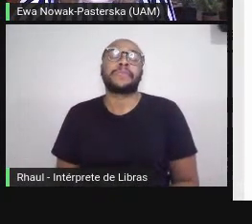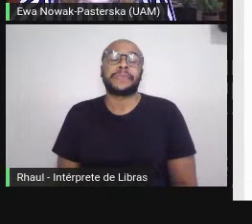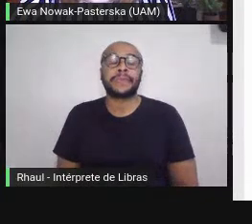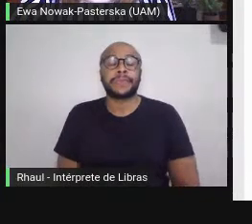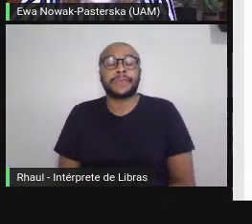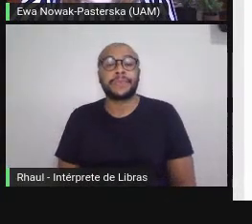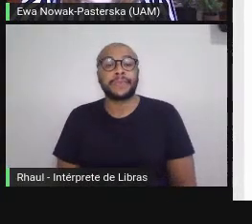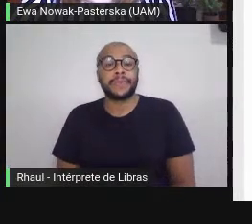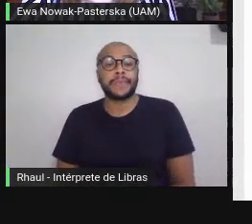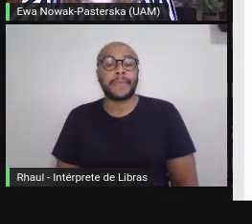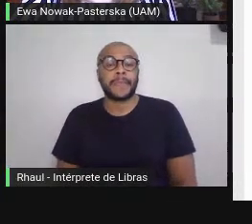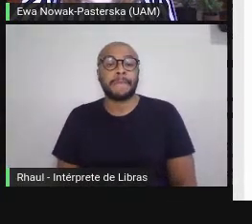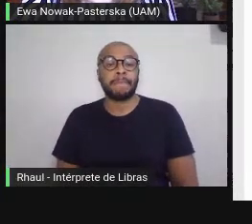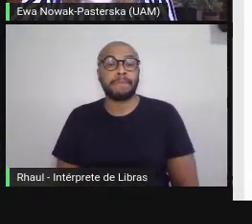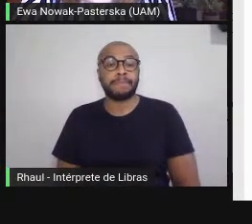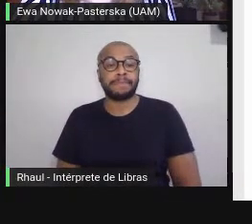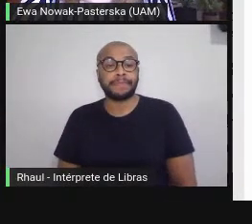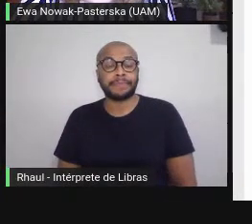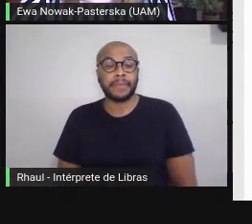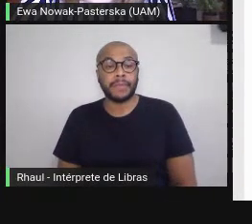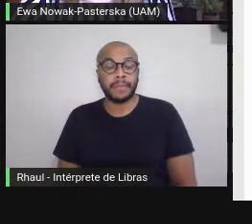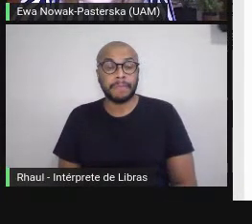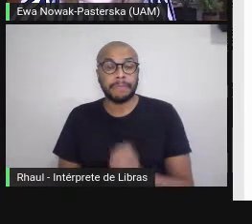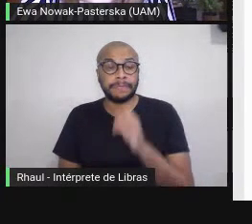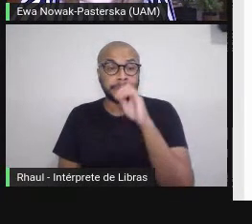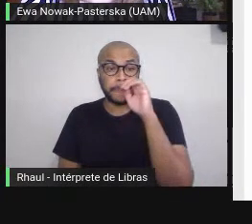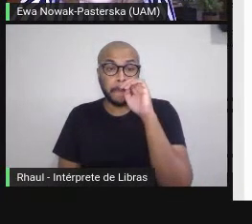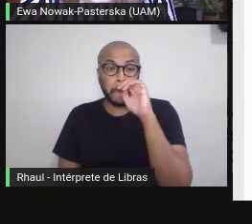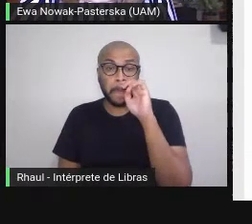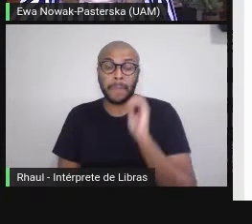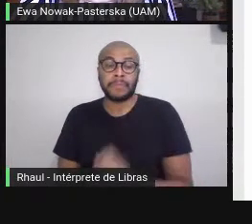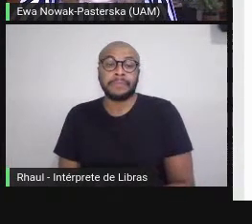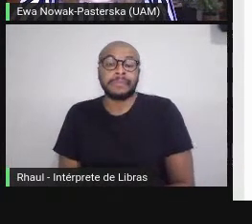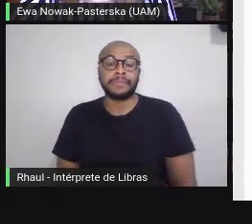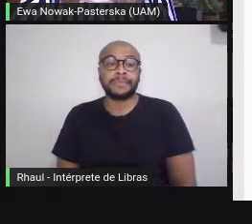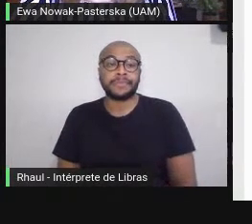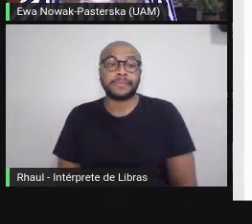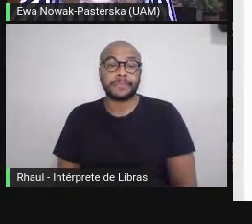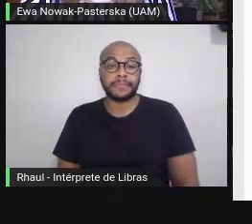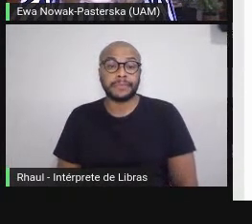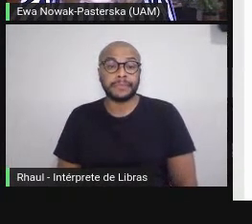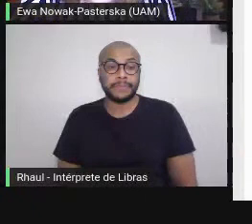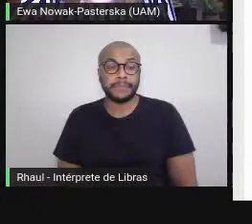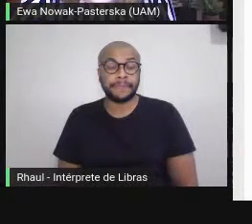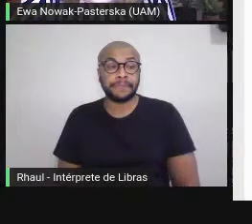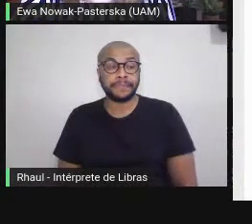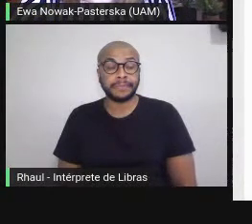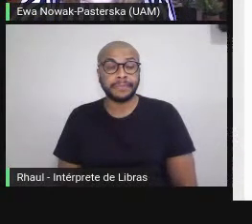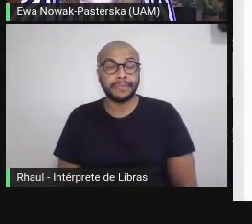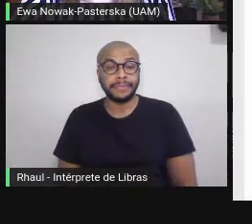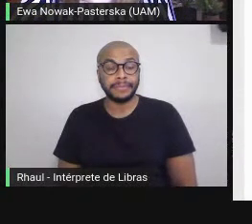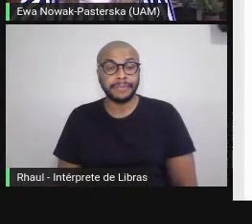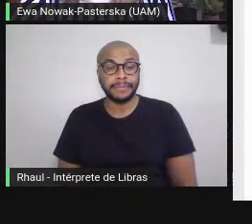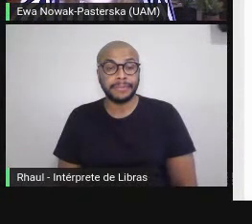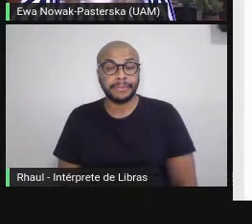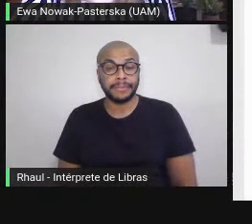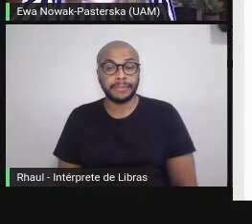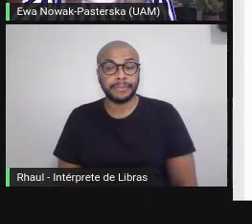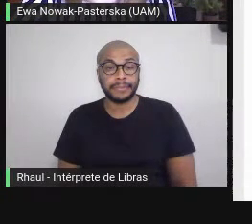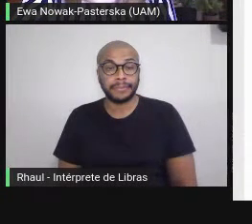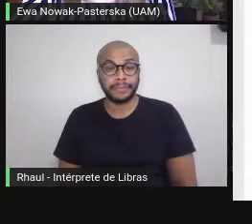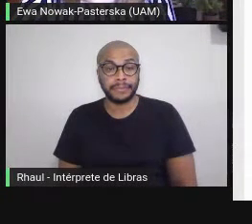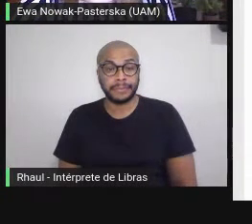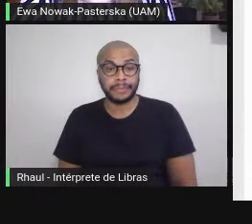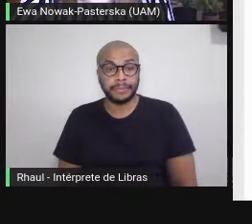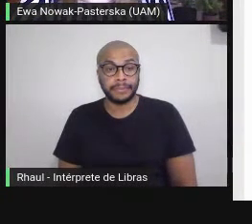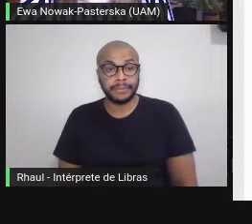powstały nazwiska wyrażające, czyim ktoś jest synem. One często miały taką formę na ic,